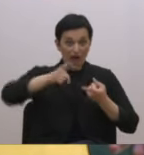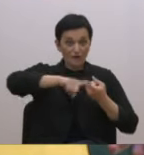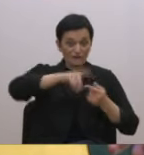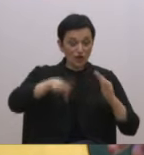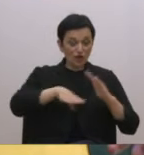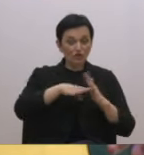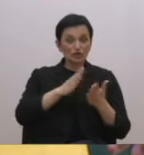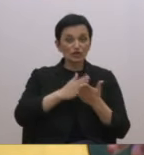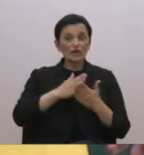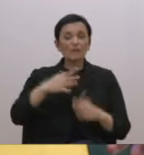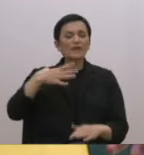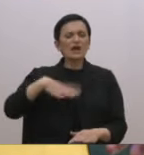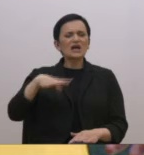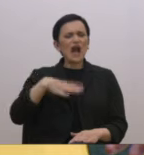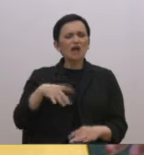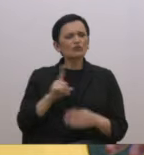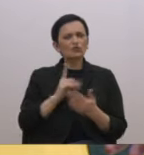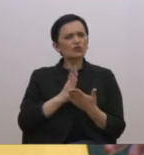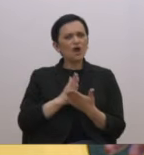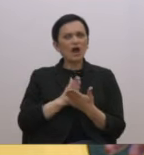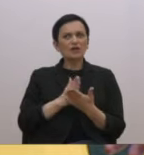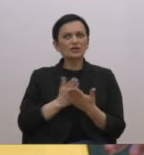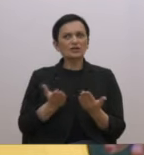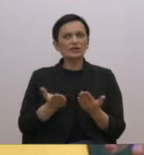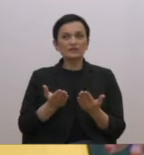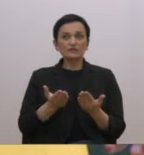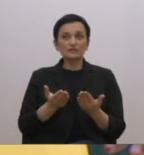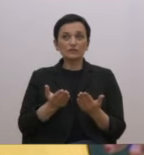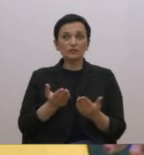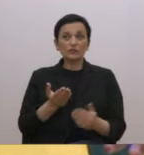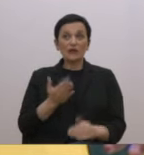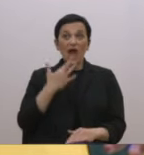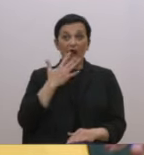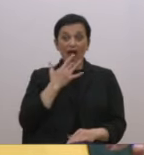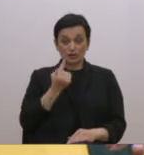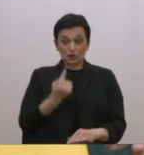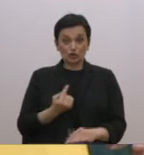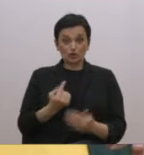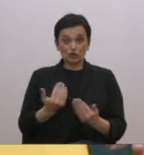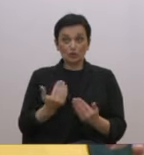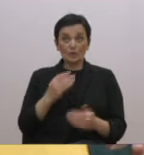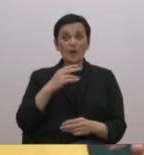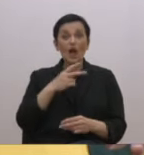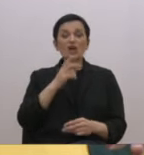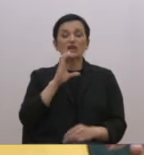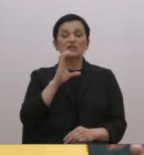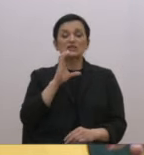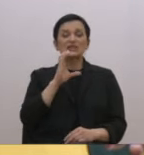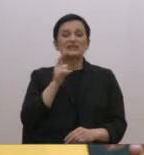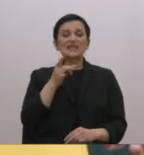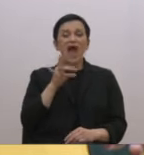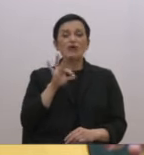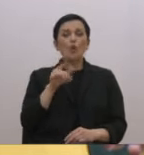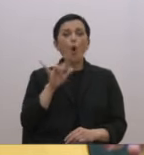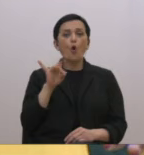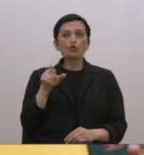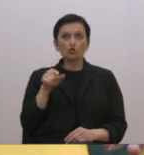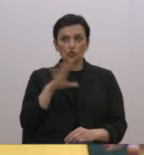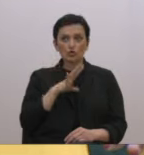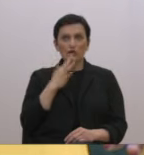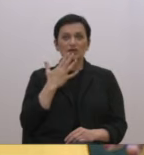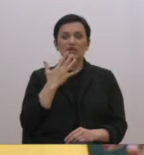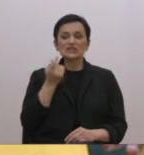რა არის ეს ქართველობა ბოლოს და ბოლოს, კაცო? ეთნიკურობა? სერგო ორჯონიკიძე იყო ეთნიკური ქართველი,